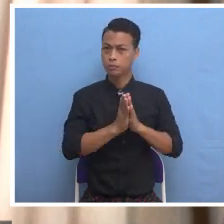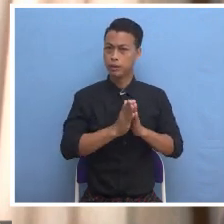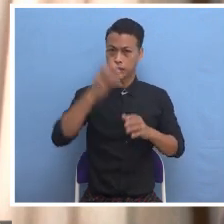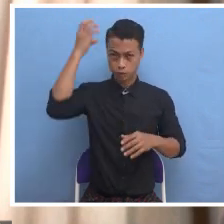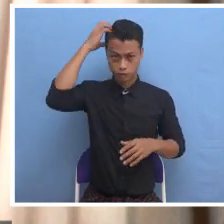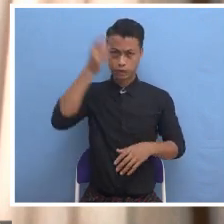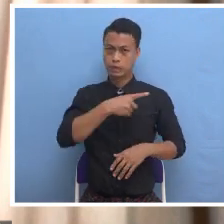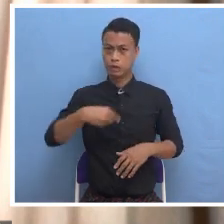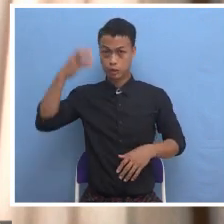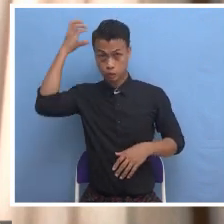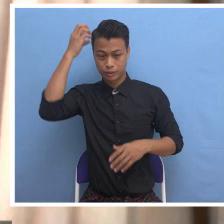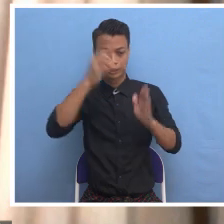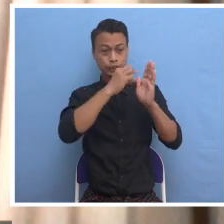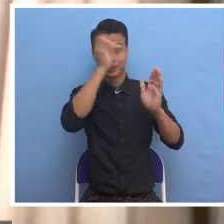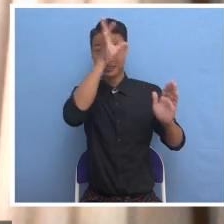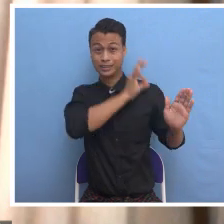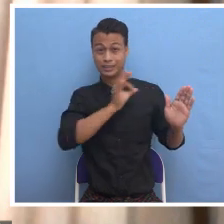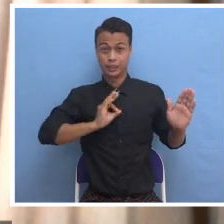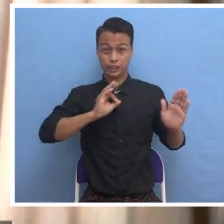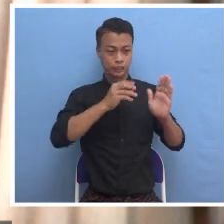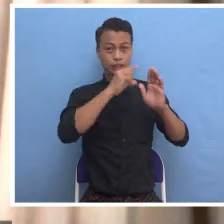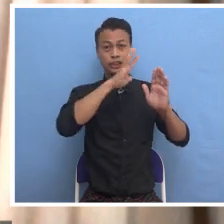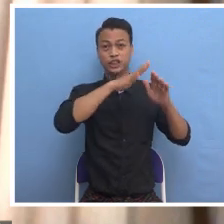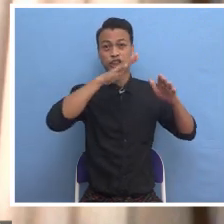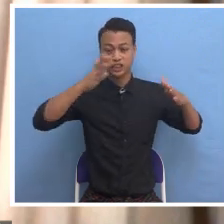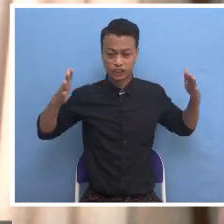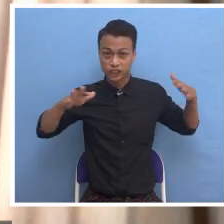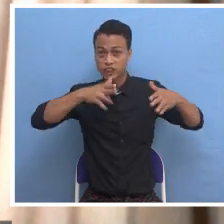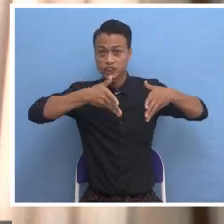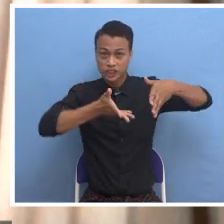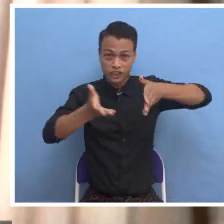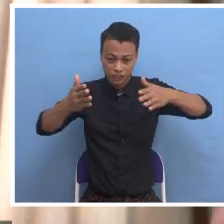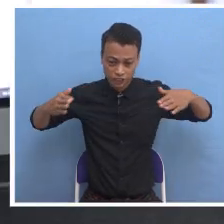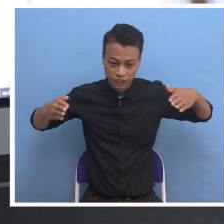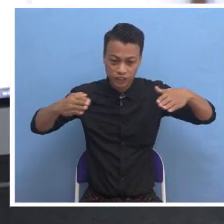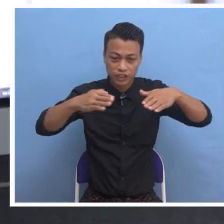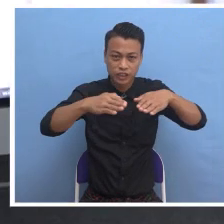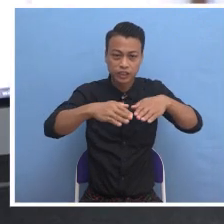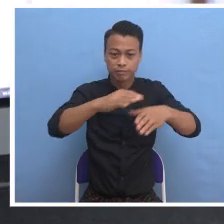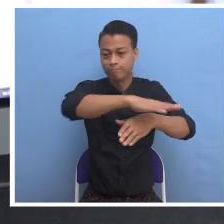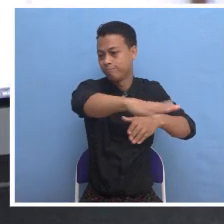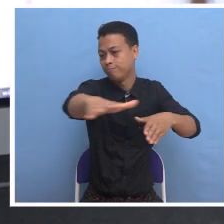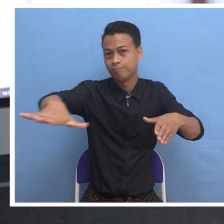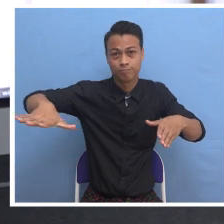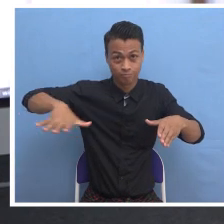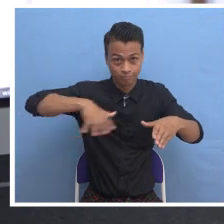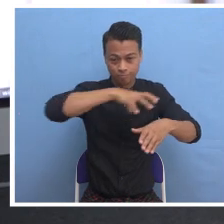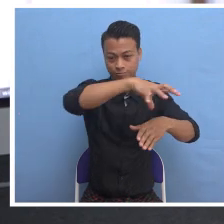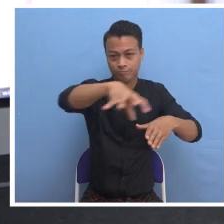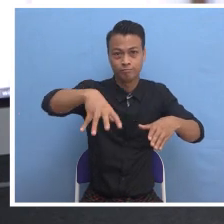ကြားဒါသူတို့ညှိနှိုင်းနေလို့ထင်တယ်သို့တော့ထက်ထက်ဝင်ဝင်လဲဒီဆိုရအဲ့ကိစ္စနဲ့ပတ်သက်ရင်လက်ရှိမြန်မာနိုင်ငံဆိုရနဲ့သူတို့